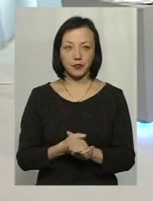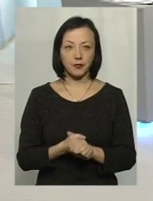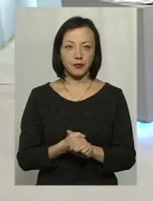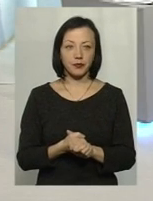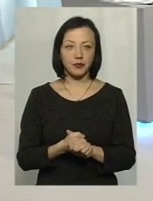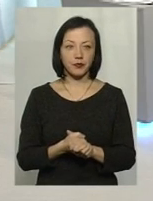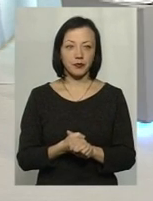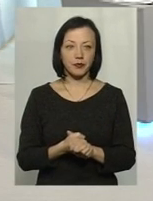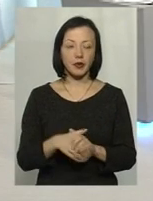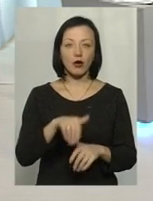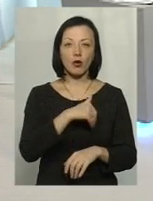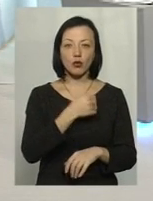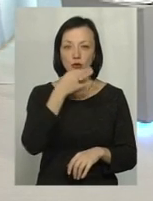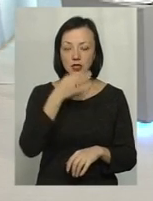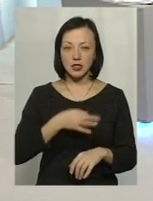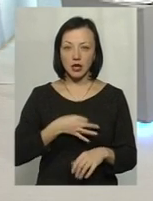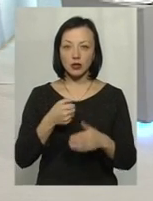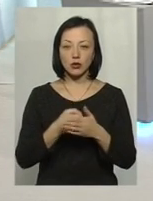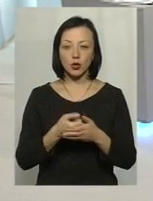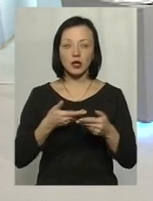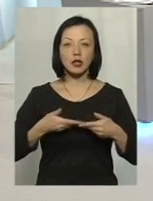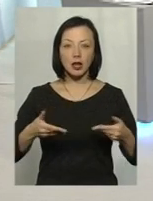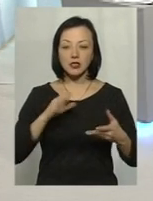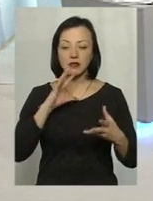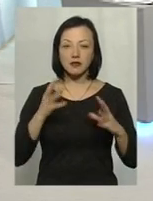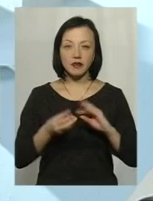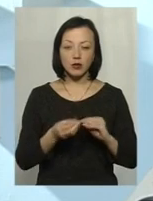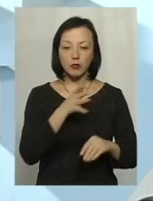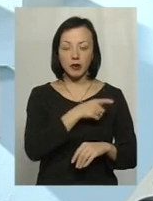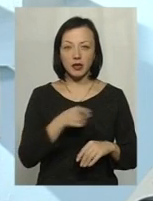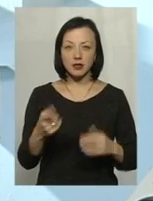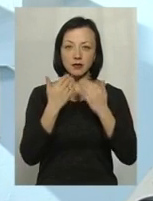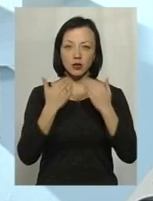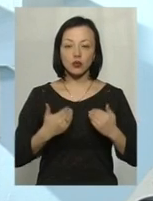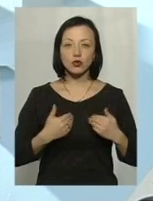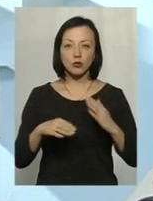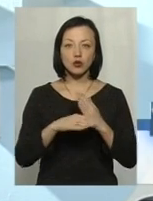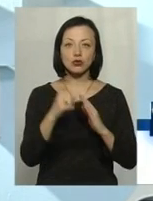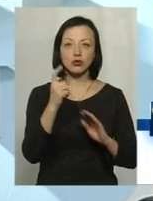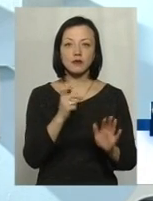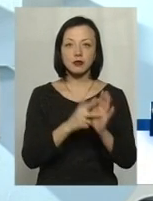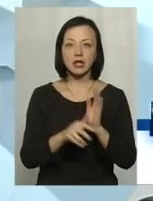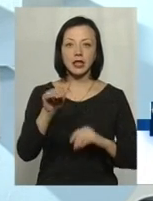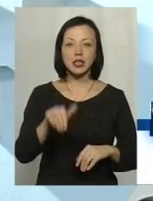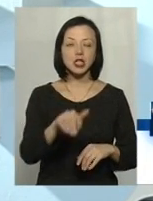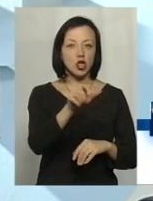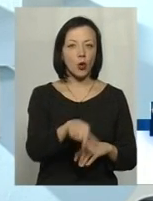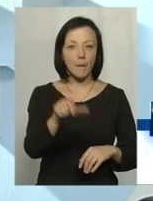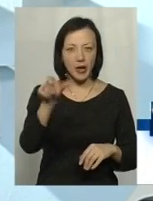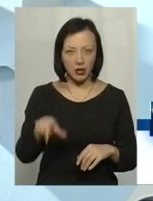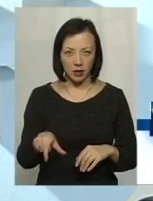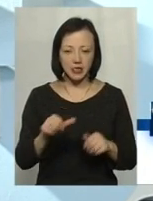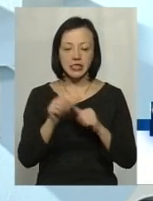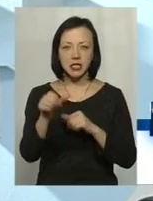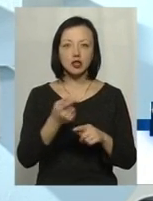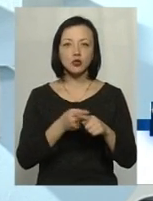сказати, що до нас в звітньому періоді звернулося за допомогою більше 180 тисяч громадян. Із